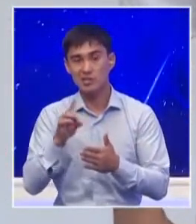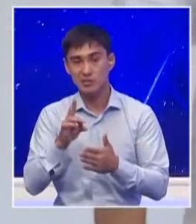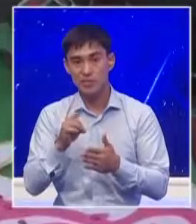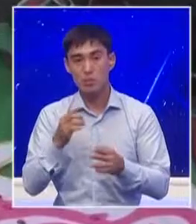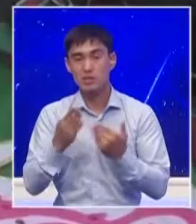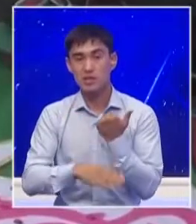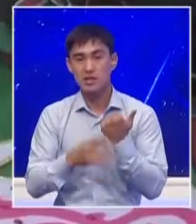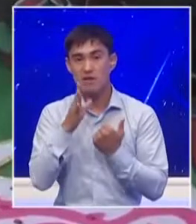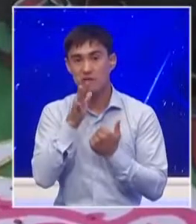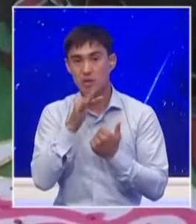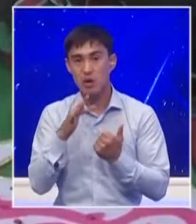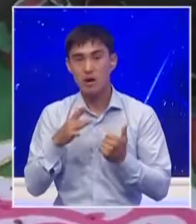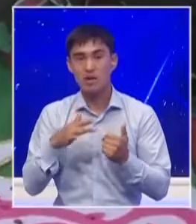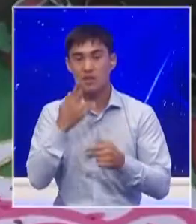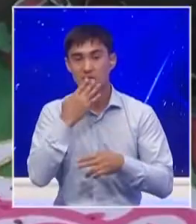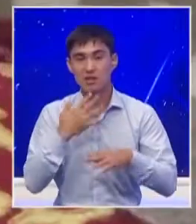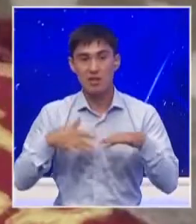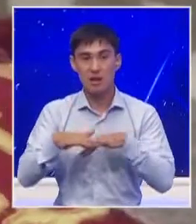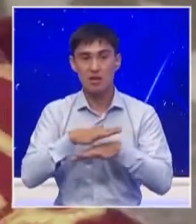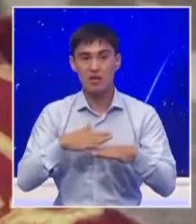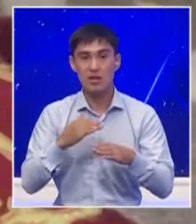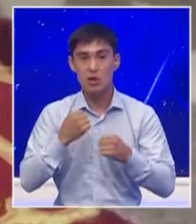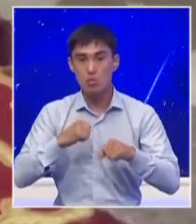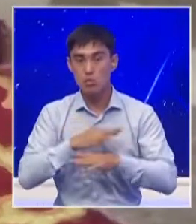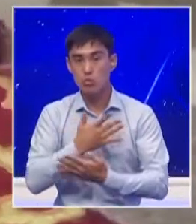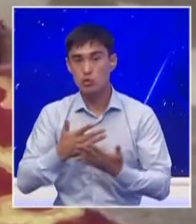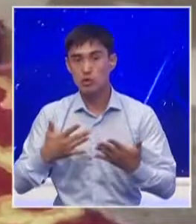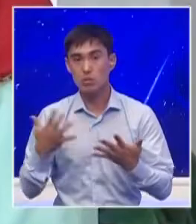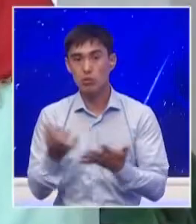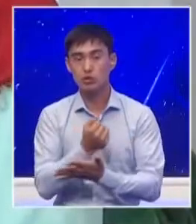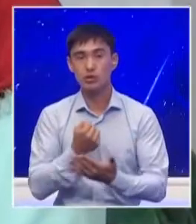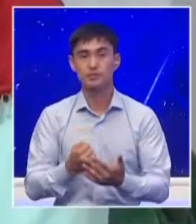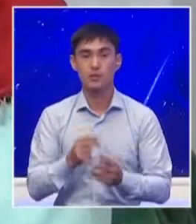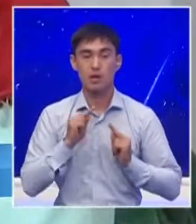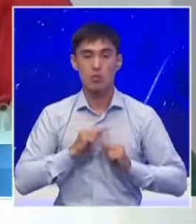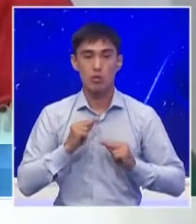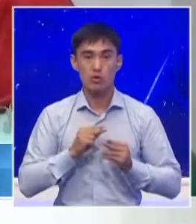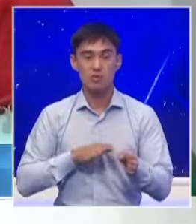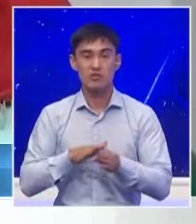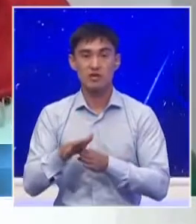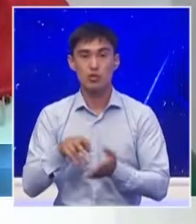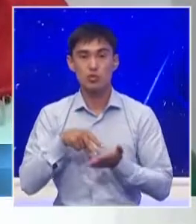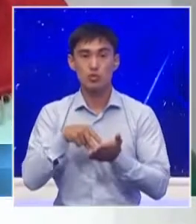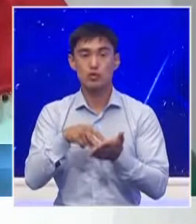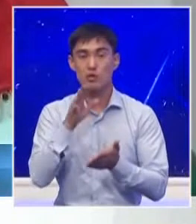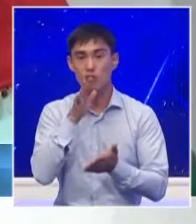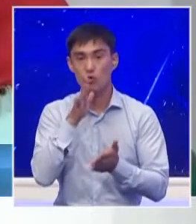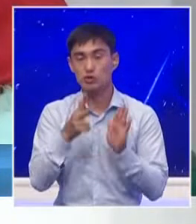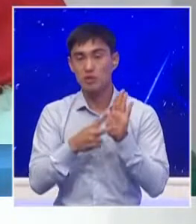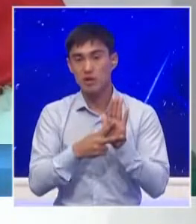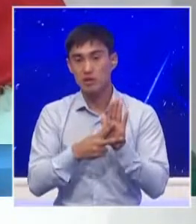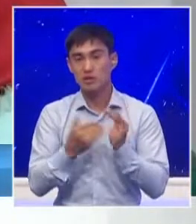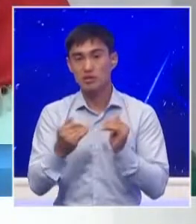получили ее национальные ремесла туризм согласно принадлежал мы работаем в сфере туризма 8 лет кроме того